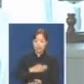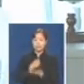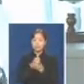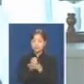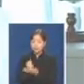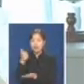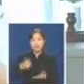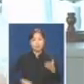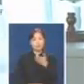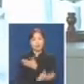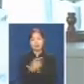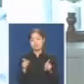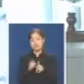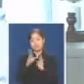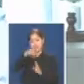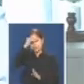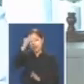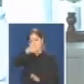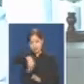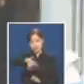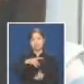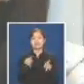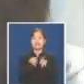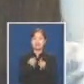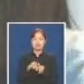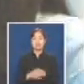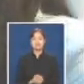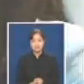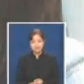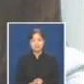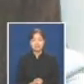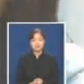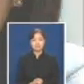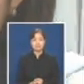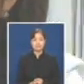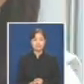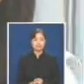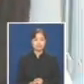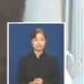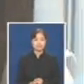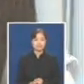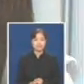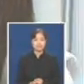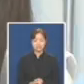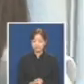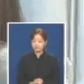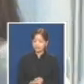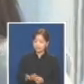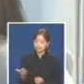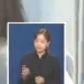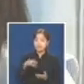ราเนี่ยให้มีโอกาสเหมือนกับเราเนี่ยควรจะทำยังไง ค่ะถ้าอย่างนั้นเดี๋ยวต้องฟังในส่วนของผู้ที่ใช้ทุนนะคะอย่างน้องแพทริยา